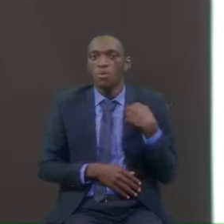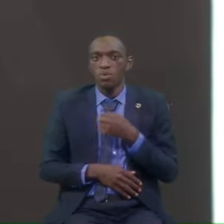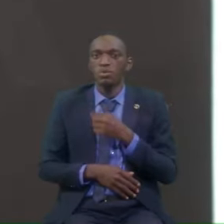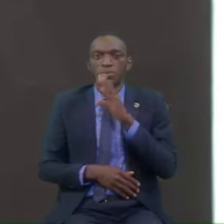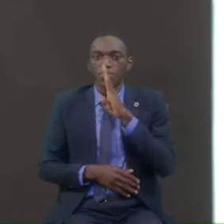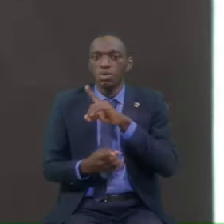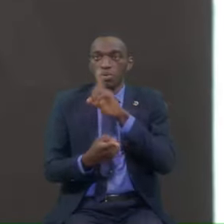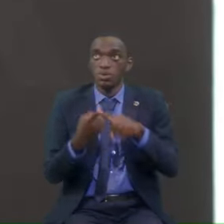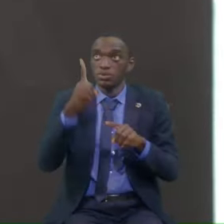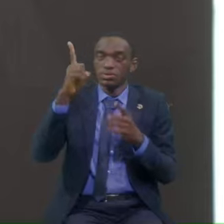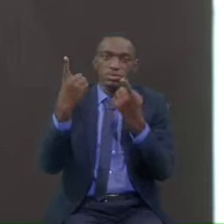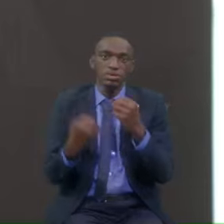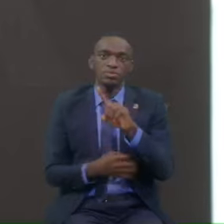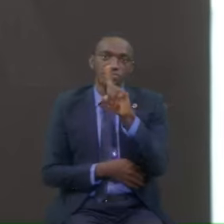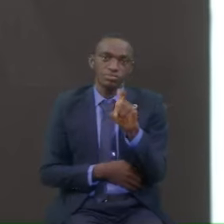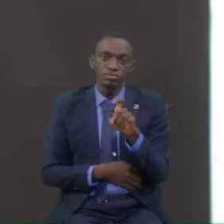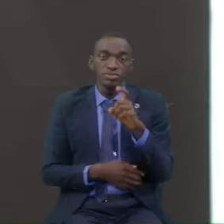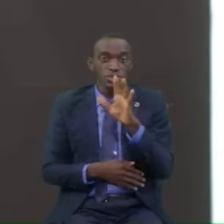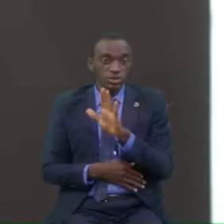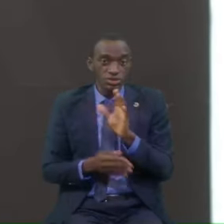où serons-nous, petits enfants?